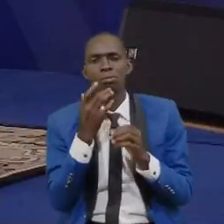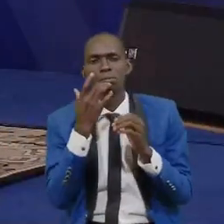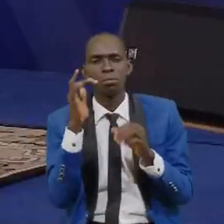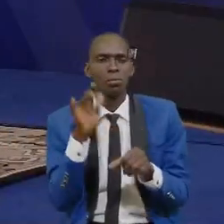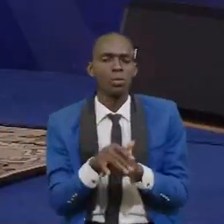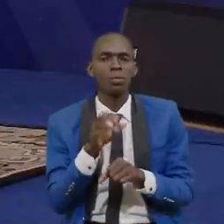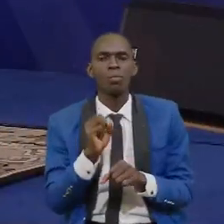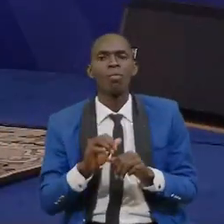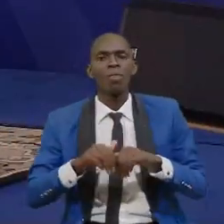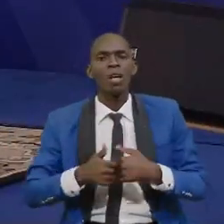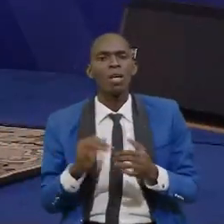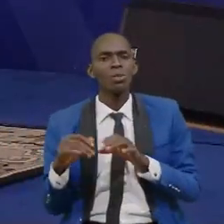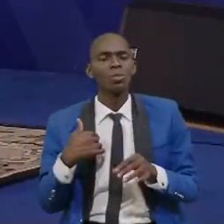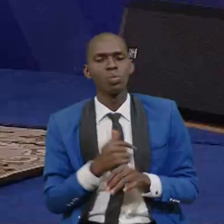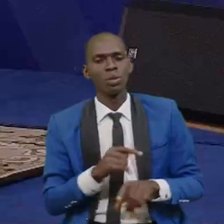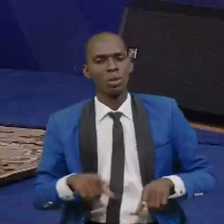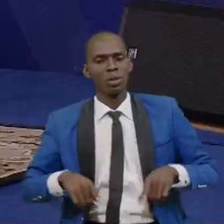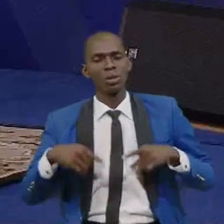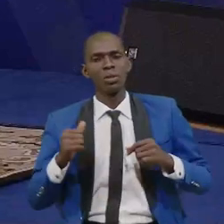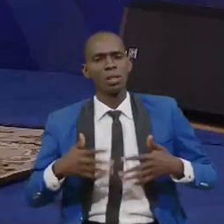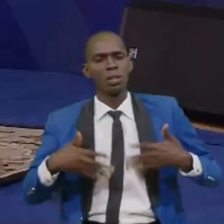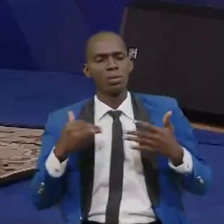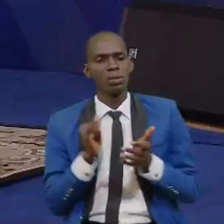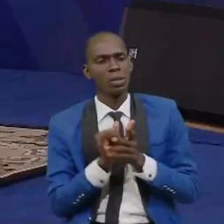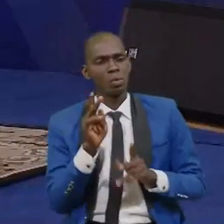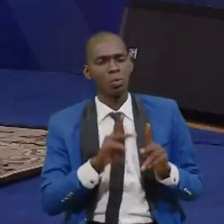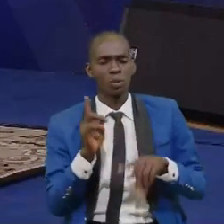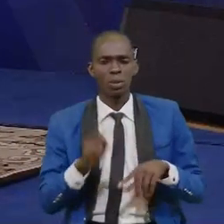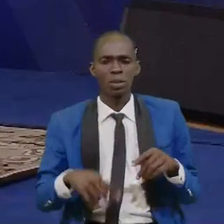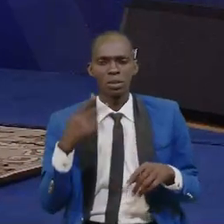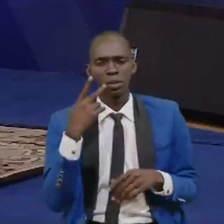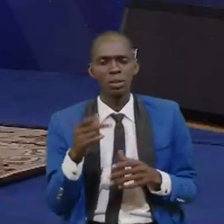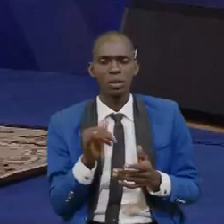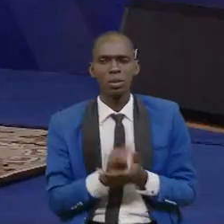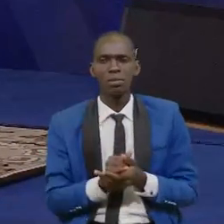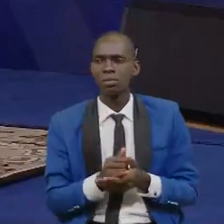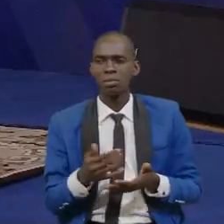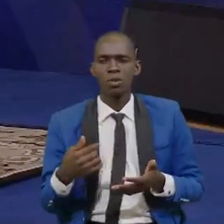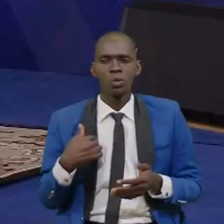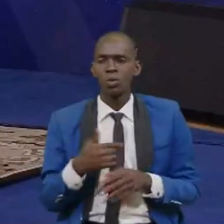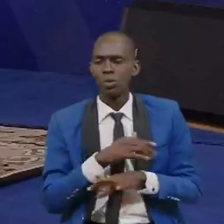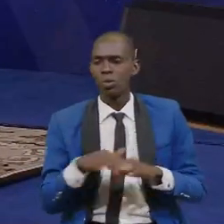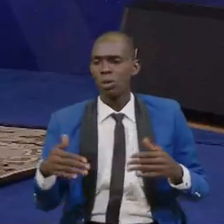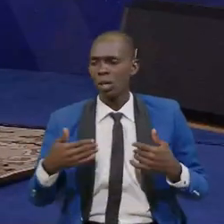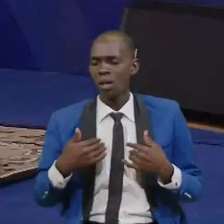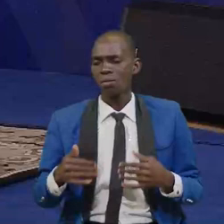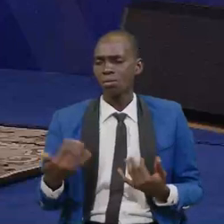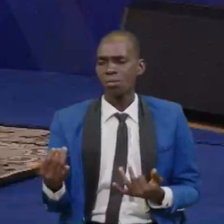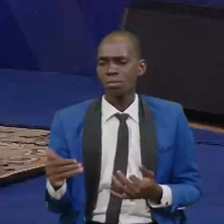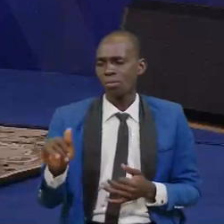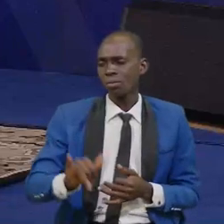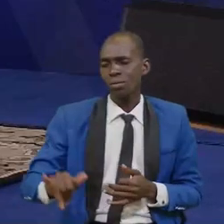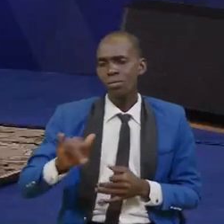vie pour que les gens ne puissent même pas voir ou voir les promesses ordinaires, pour ne pas